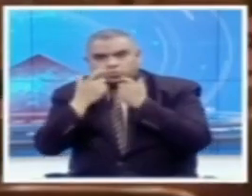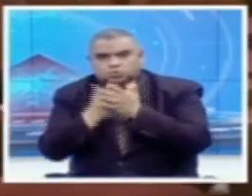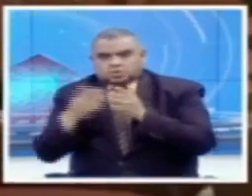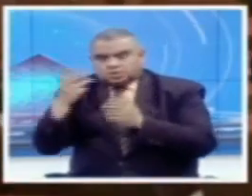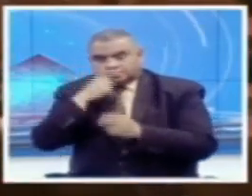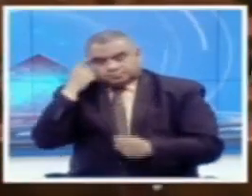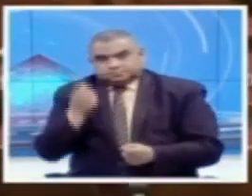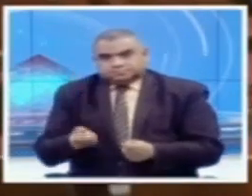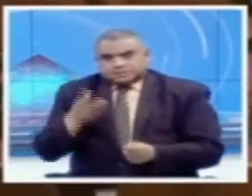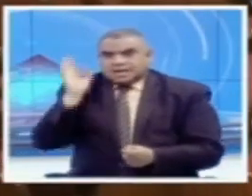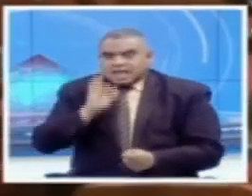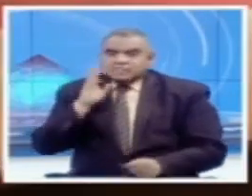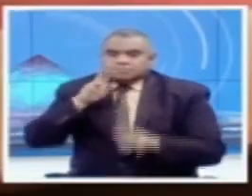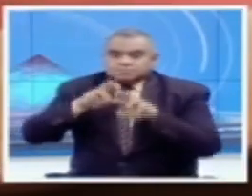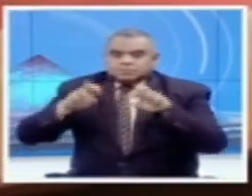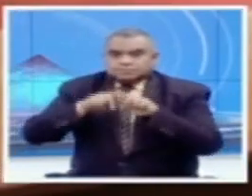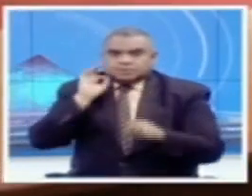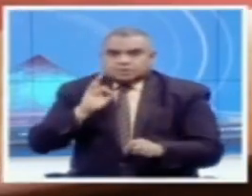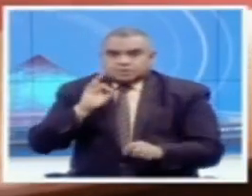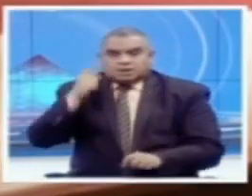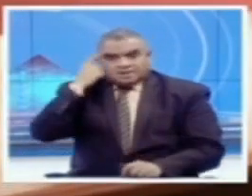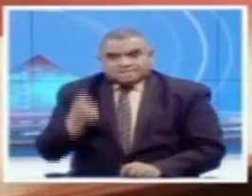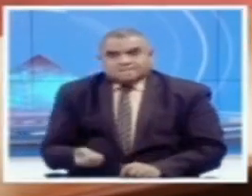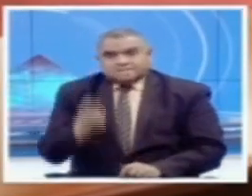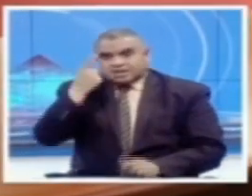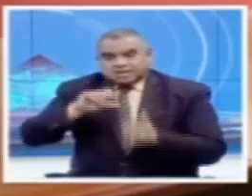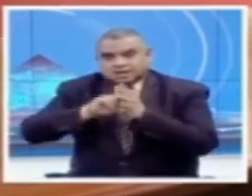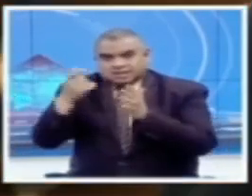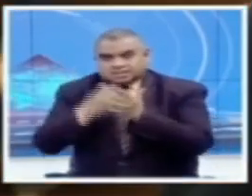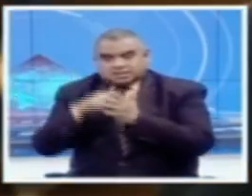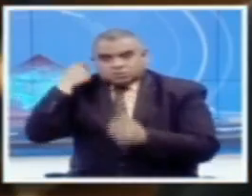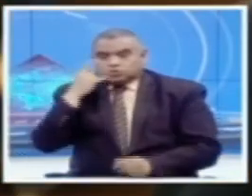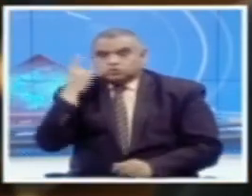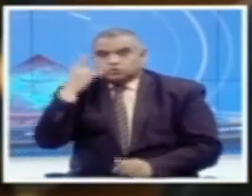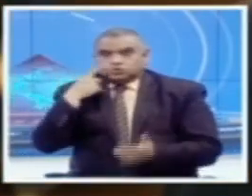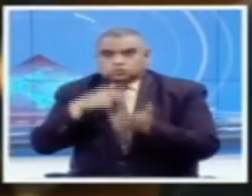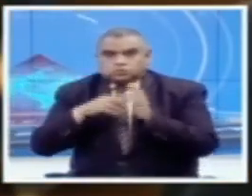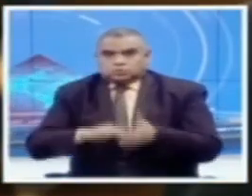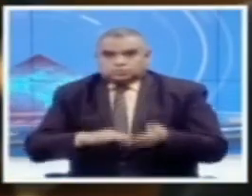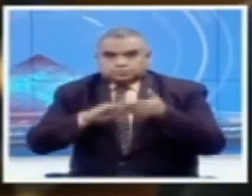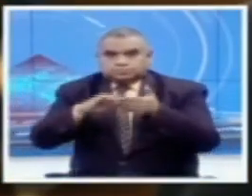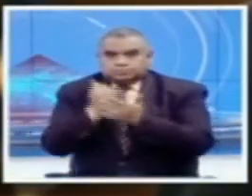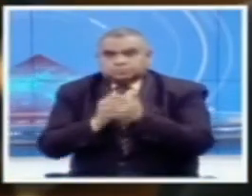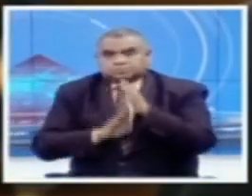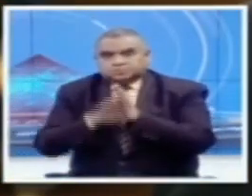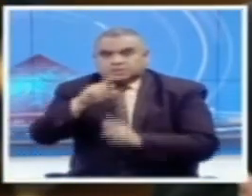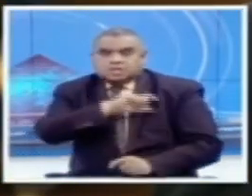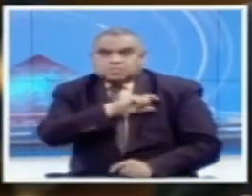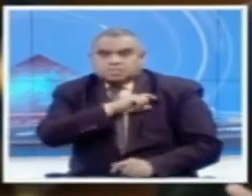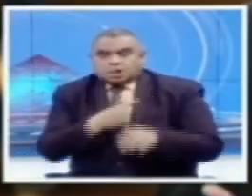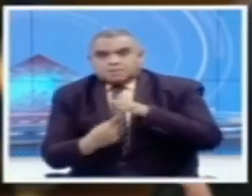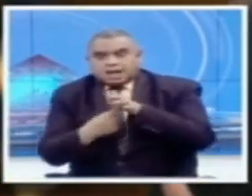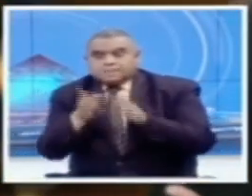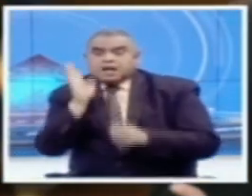بين الشائعة والحقيقة. فكرة جميلة جدا من وزارة الداخلية إن هي تقدم ورش زي كده للشباب، وخصوصا الطلبة الجامعيين، يعني لزيادة